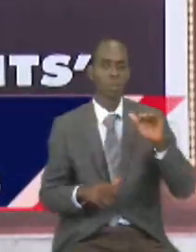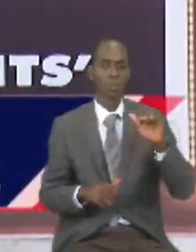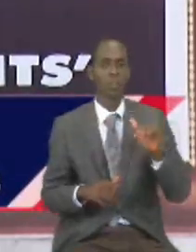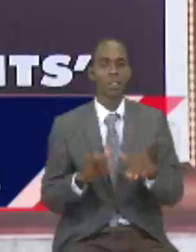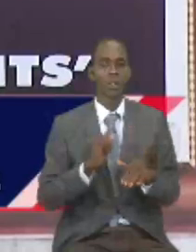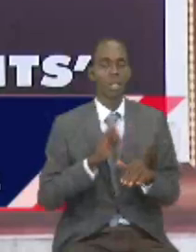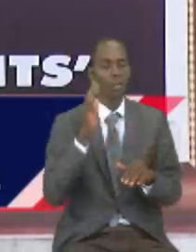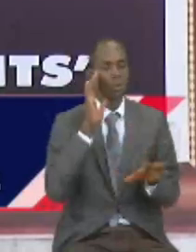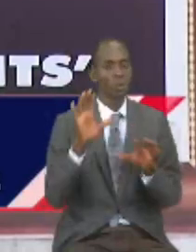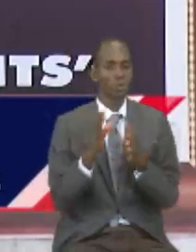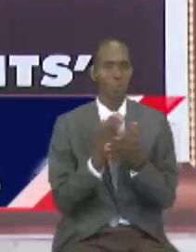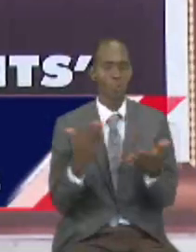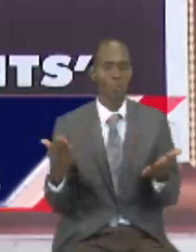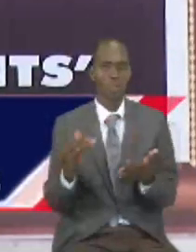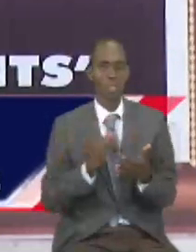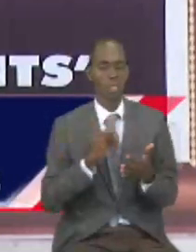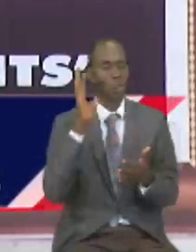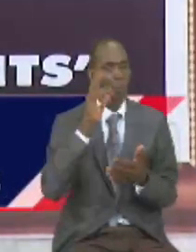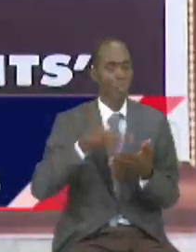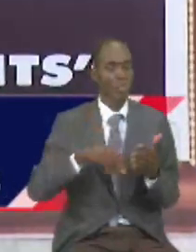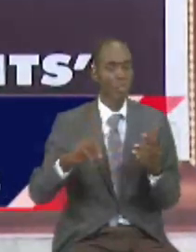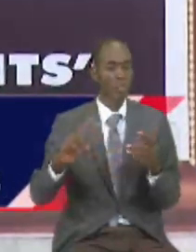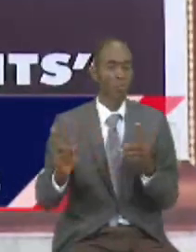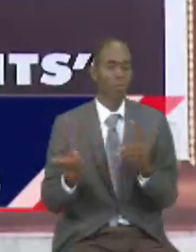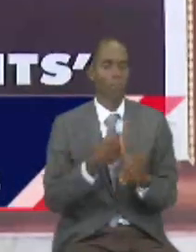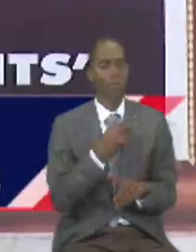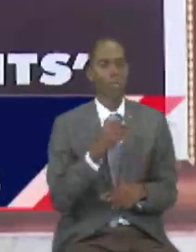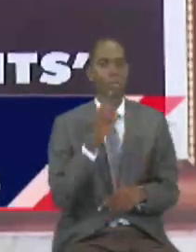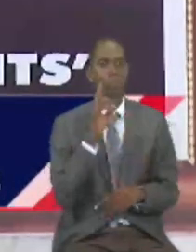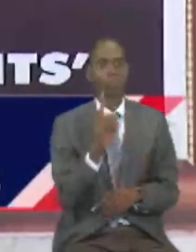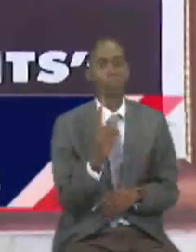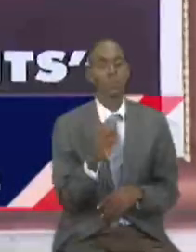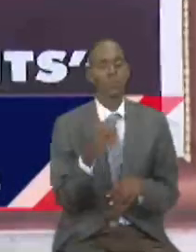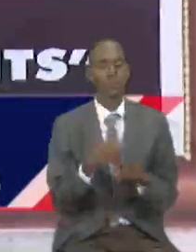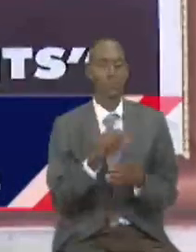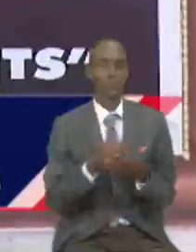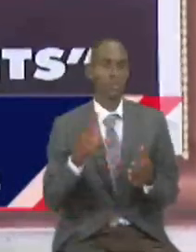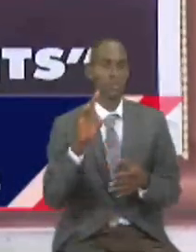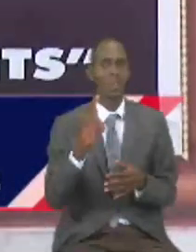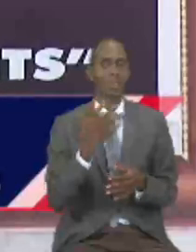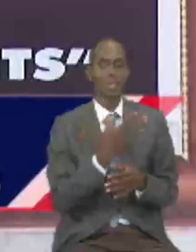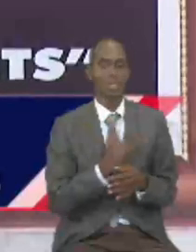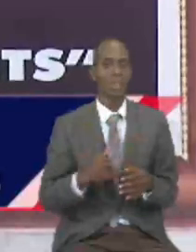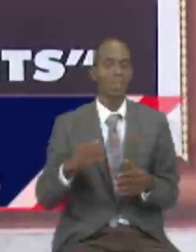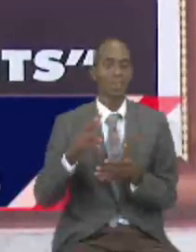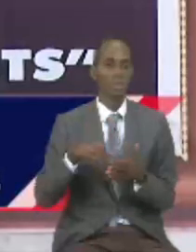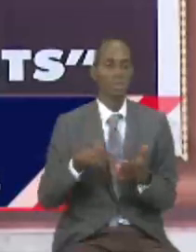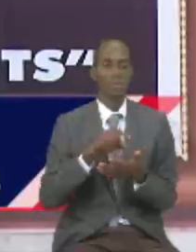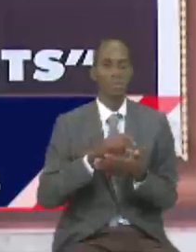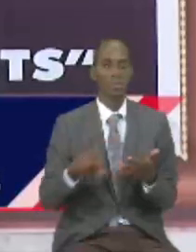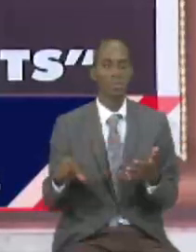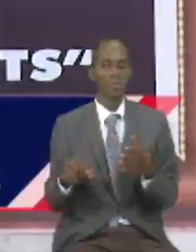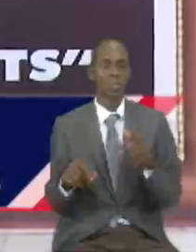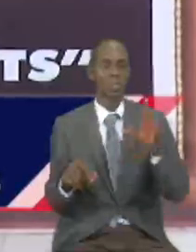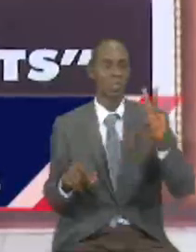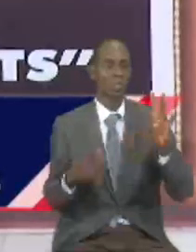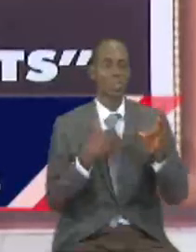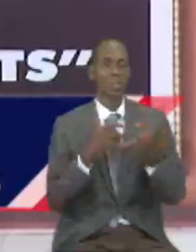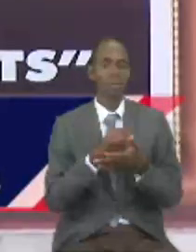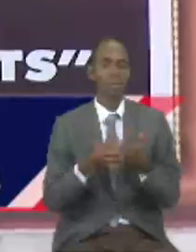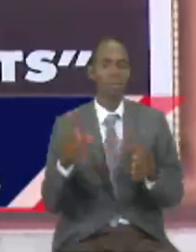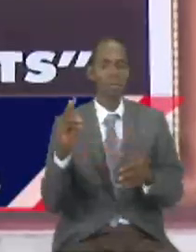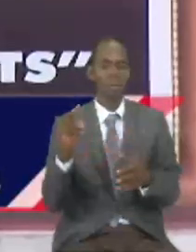ici. Je vais lire le premier verset par lequel on a commencé, verset 7. Je vais lire le verset 16. 7 et verset